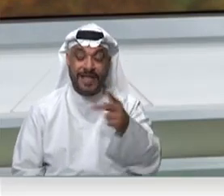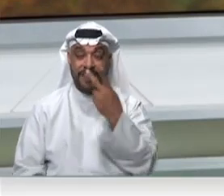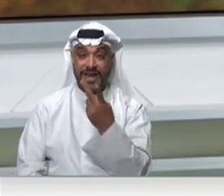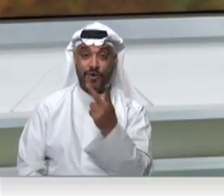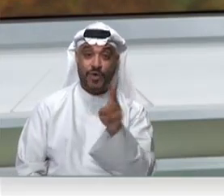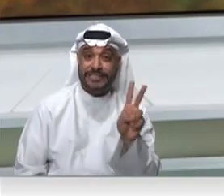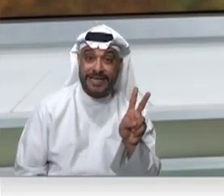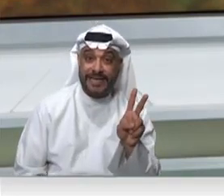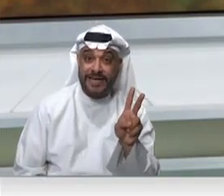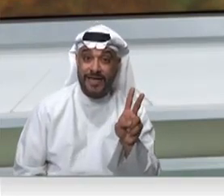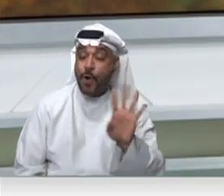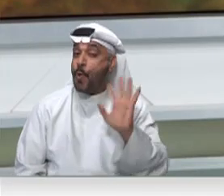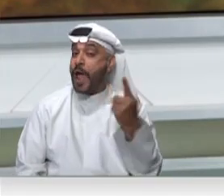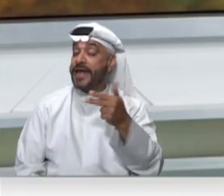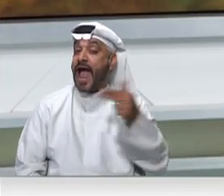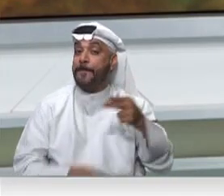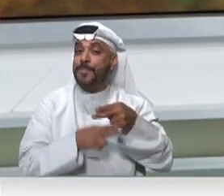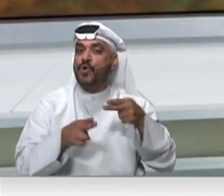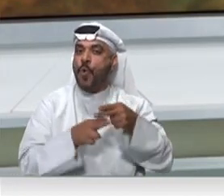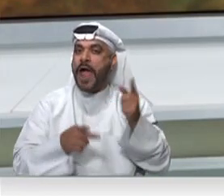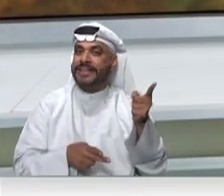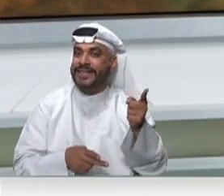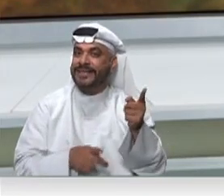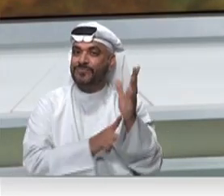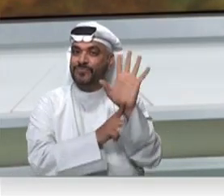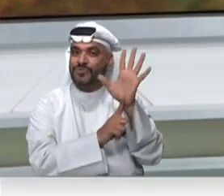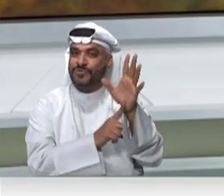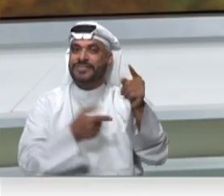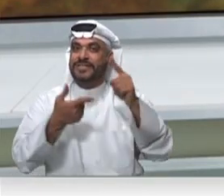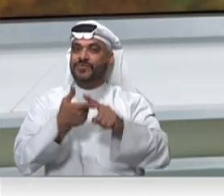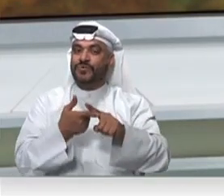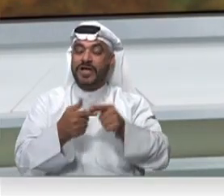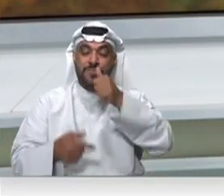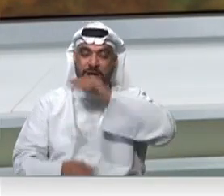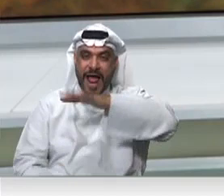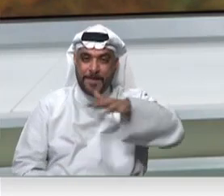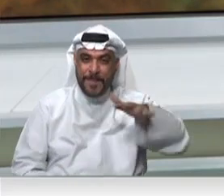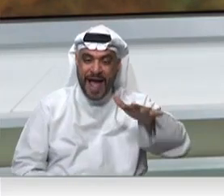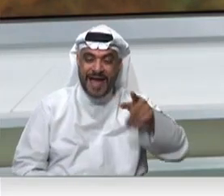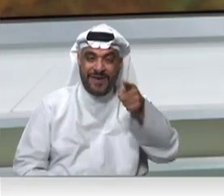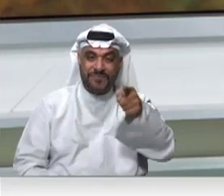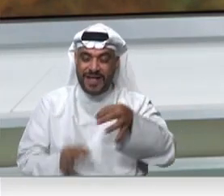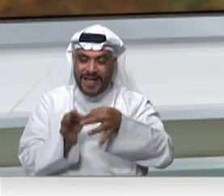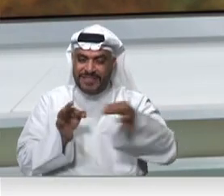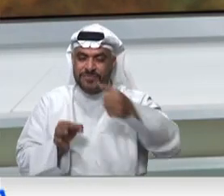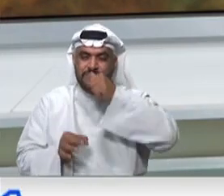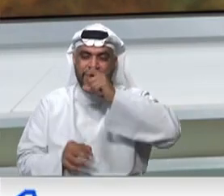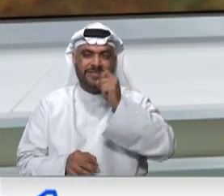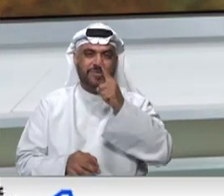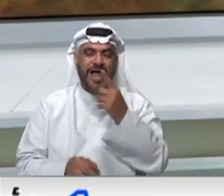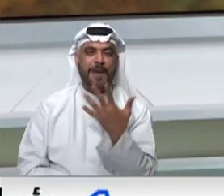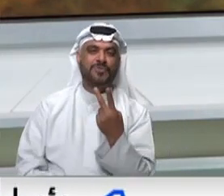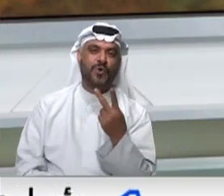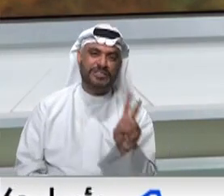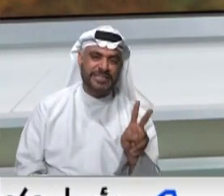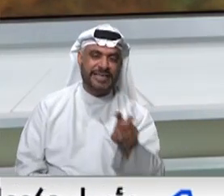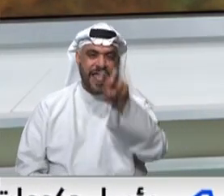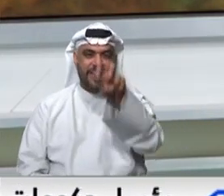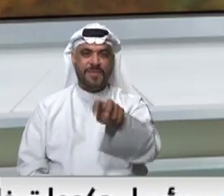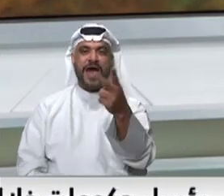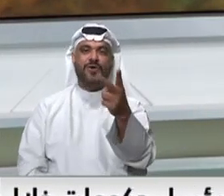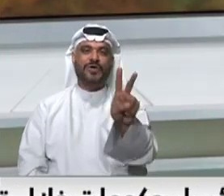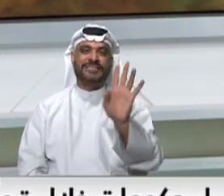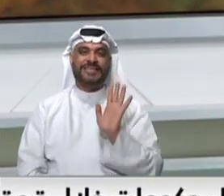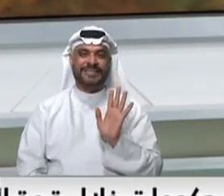درجة مئوية في المناطق الغربية من دولة الكويت، المناطق الساحلية والجزر متفاوتة ما بين 25 إلى 28